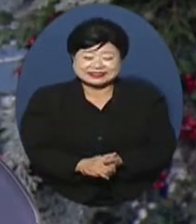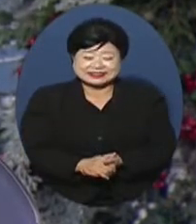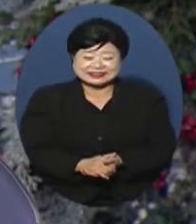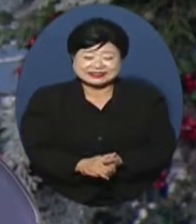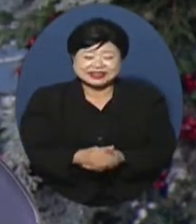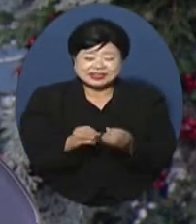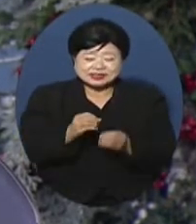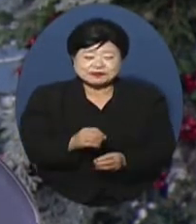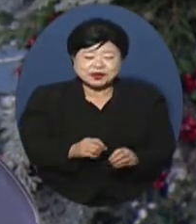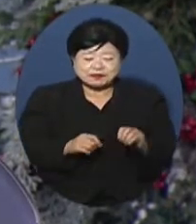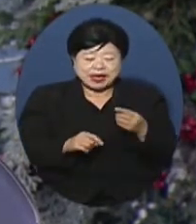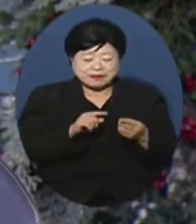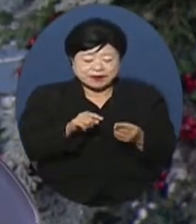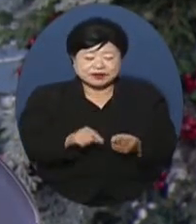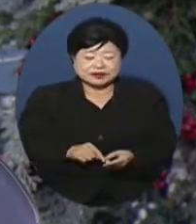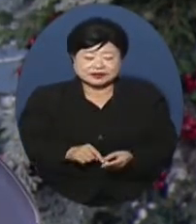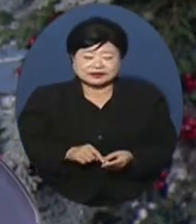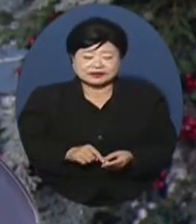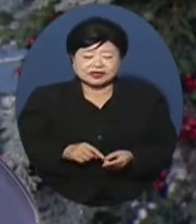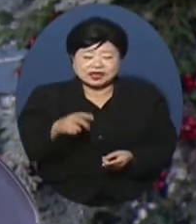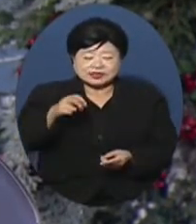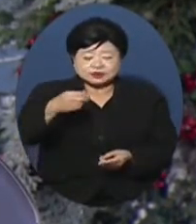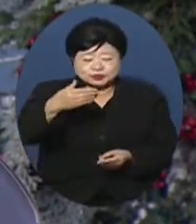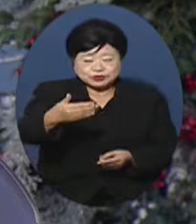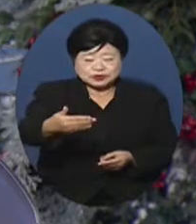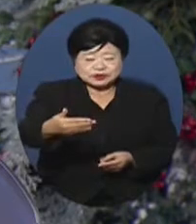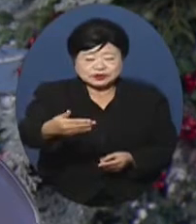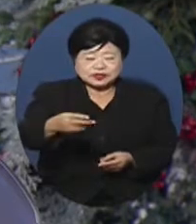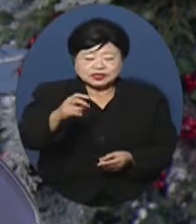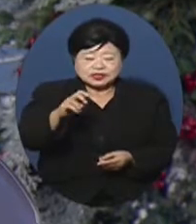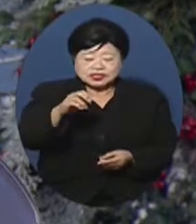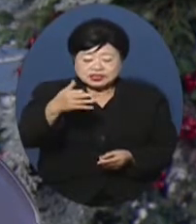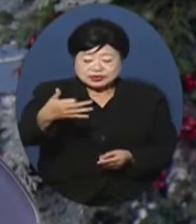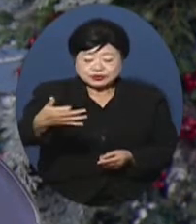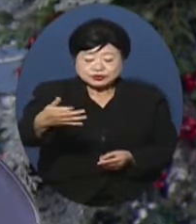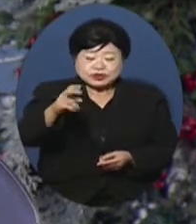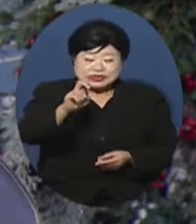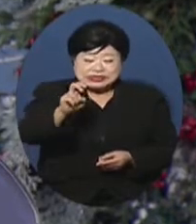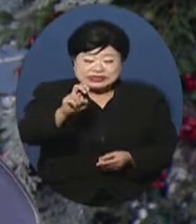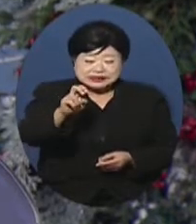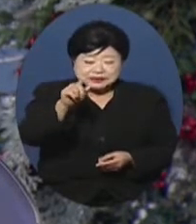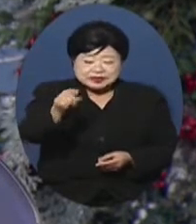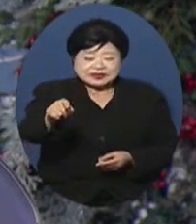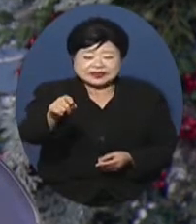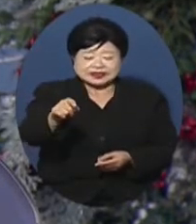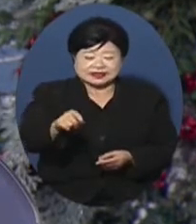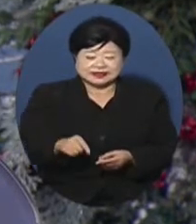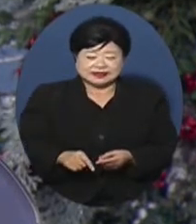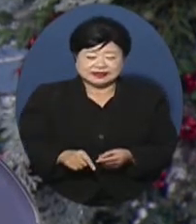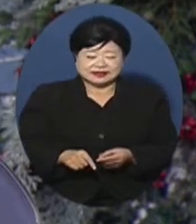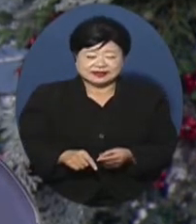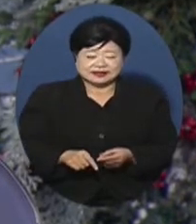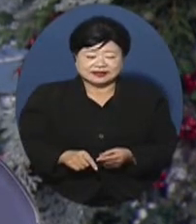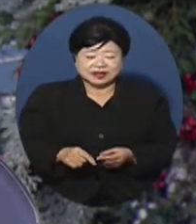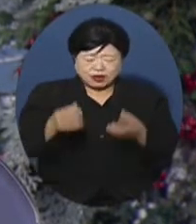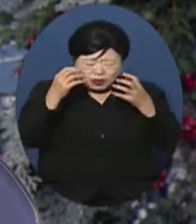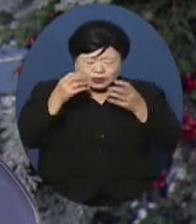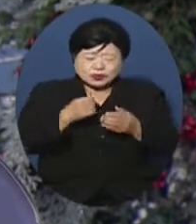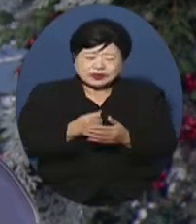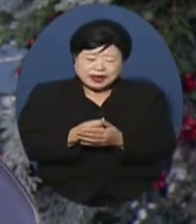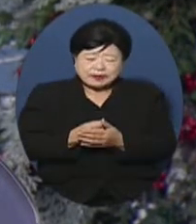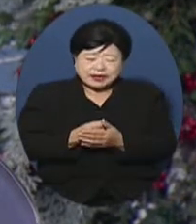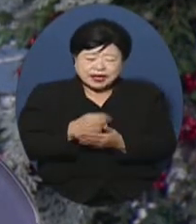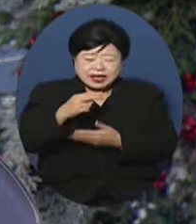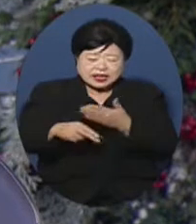시편 벽 된 10 19 절로 20절에 는 이에 그들이 그들의 호통이 때문에